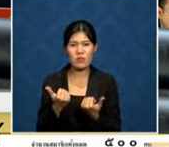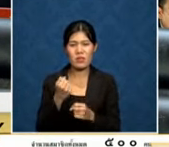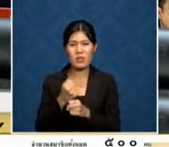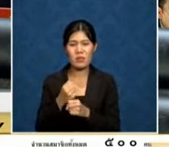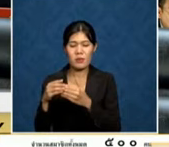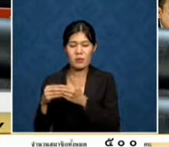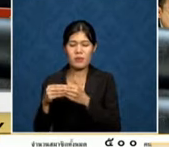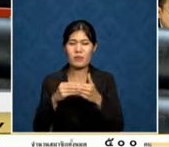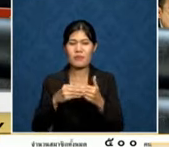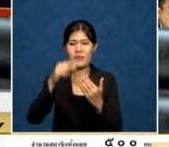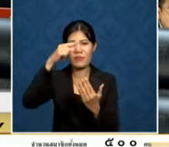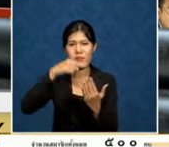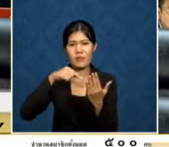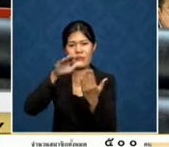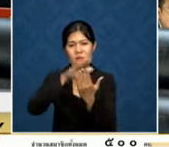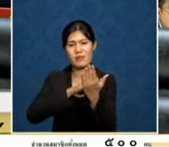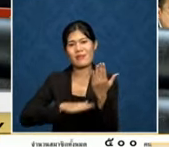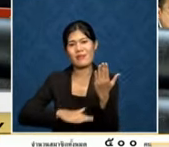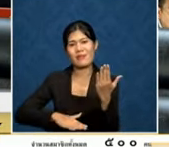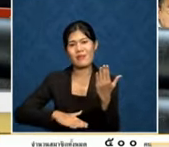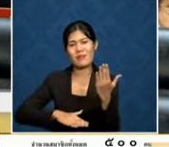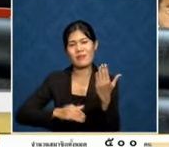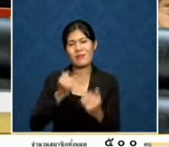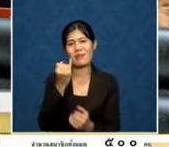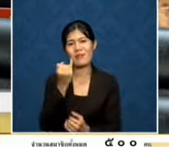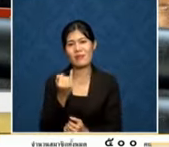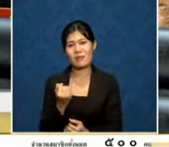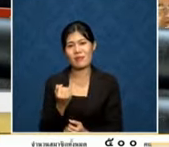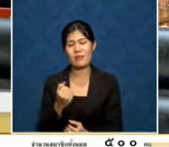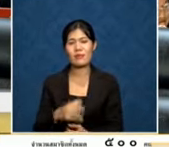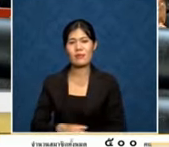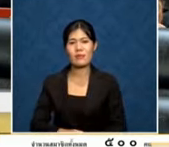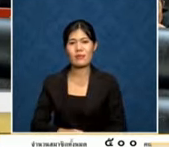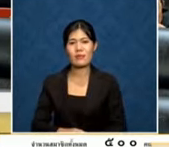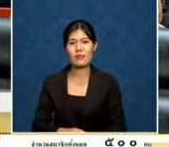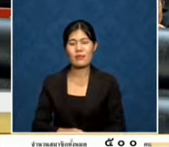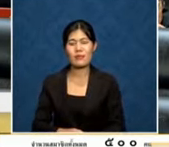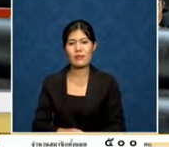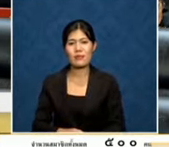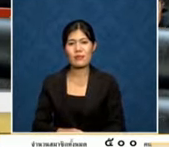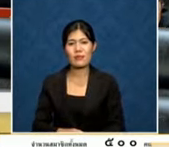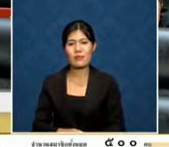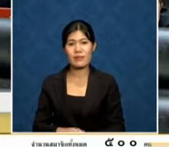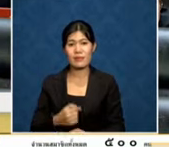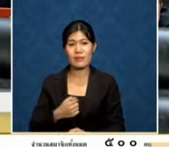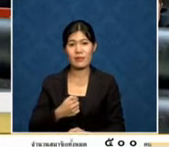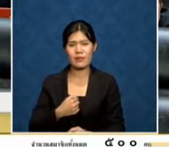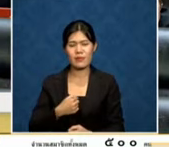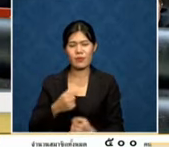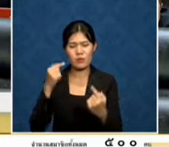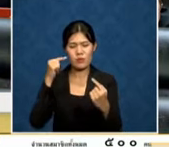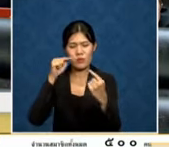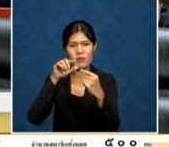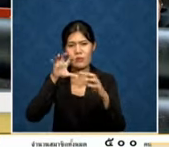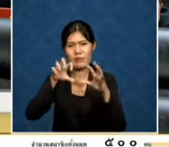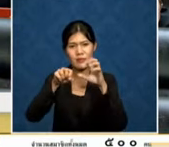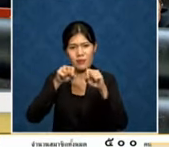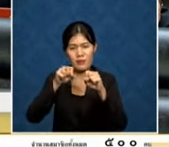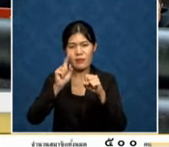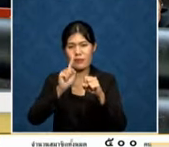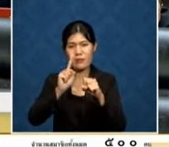ประเทศไปในทิศทางที่มืดมนผมอยากจะตั้งข้อสังเกตข้อสังเกตประธานแรกครับท่านประธานครับ